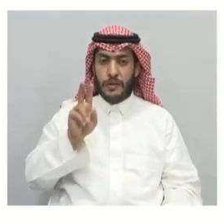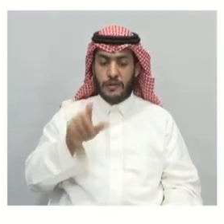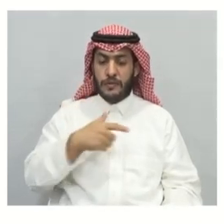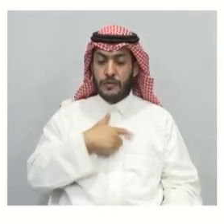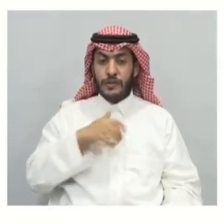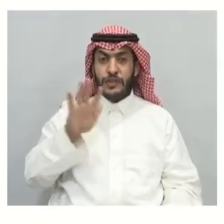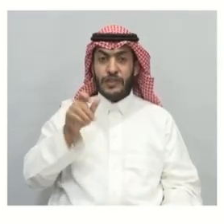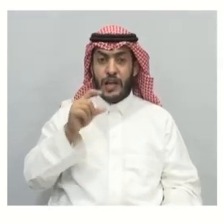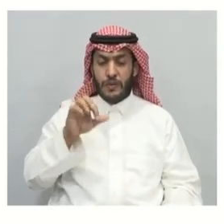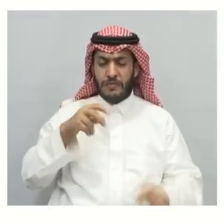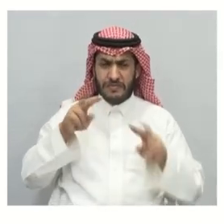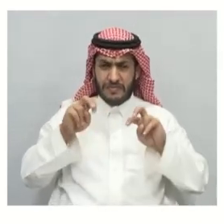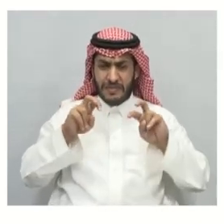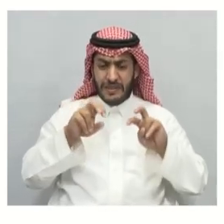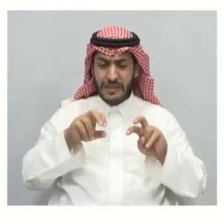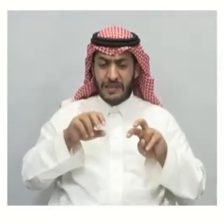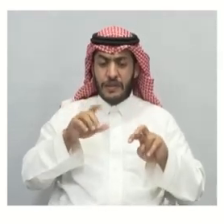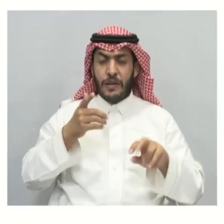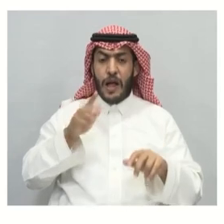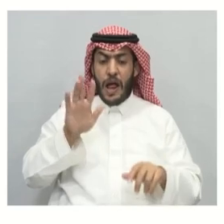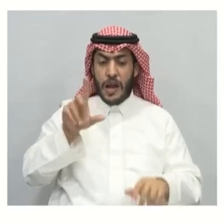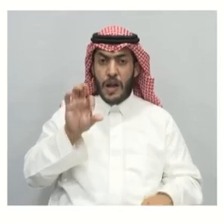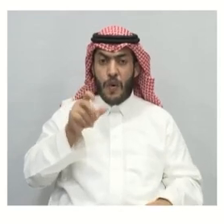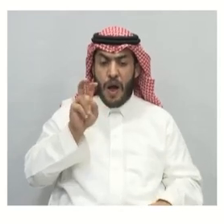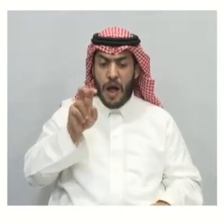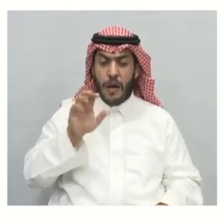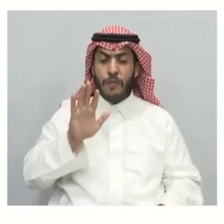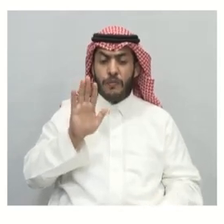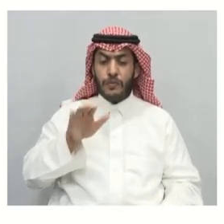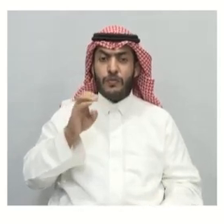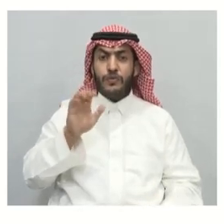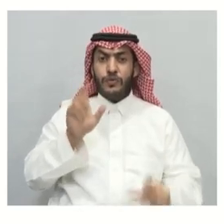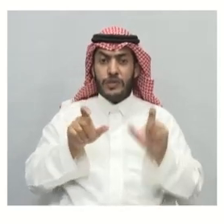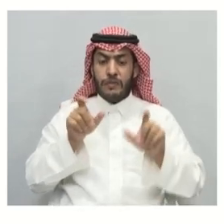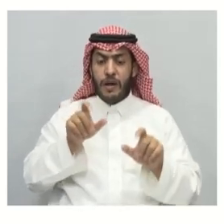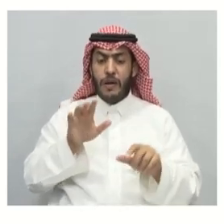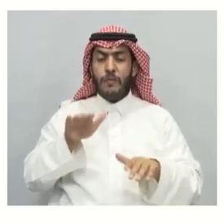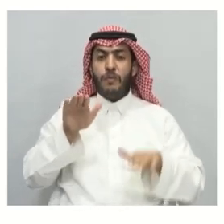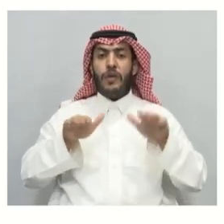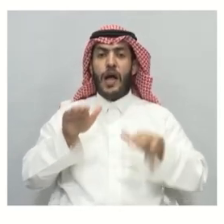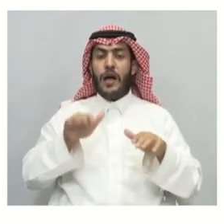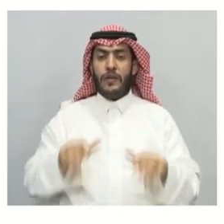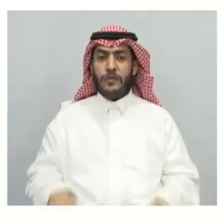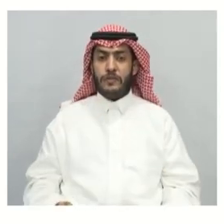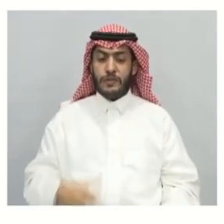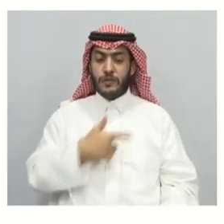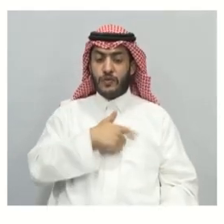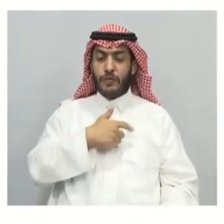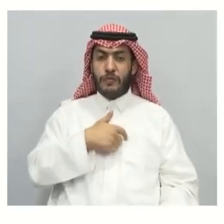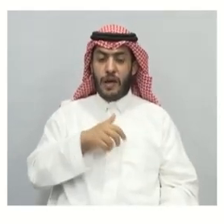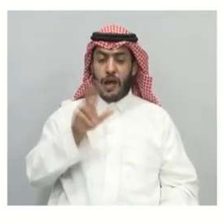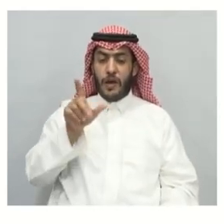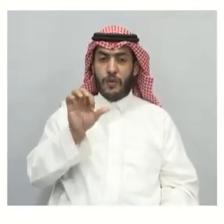شادويك توصل العالم شادويك الى ان النواه تحتوي على جسيمات متعادله سميت